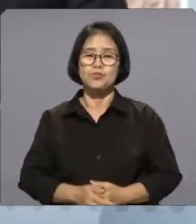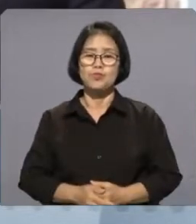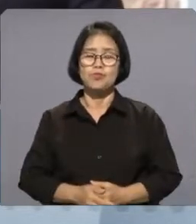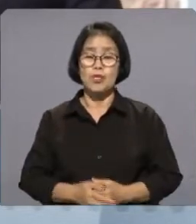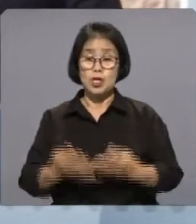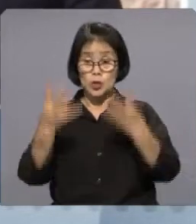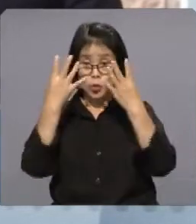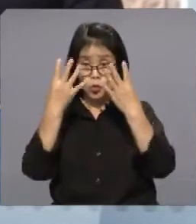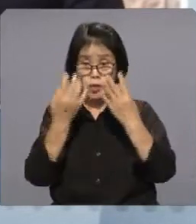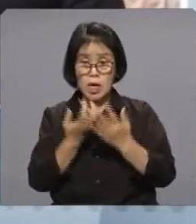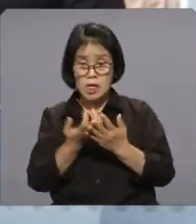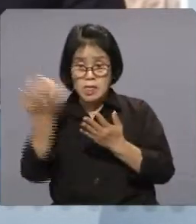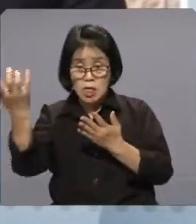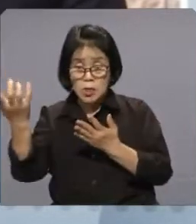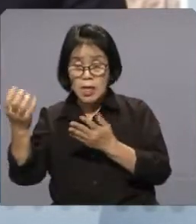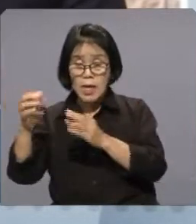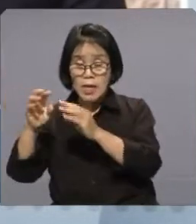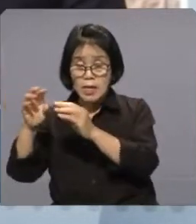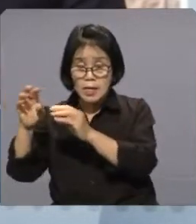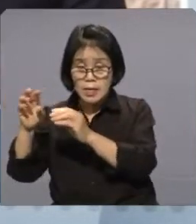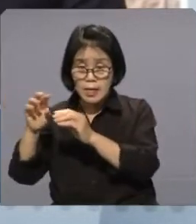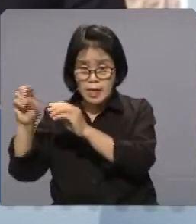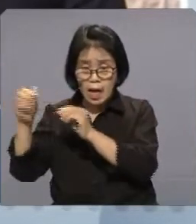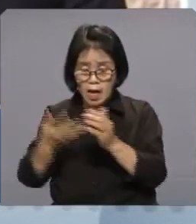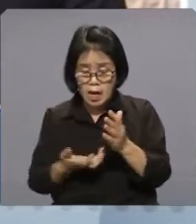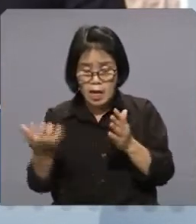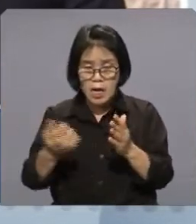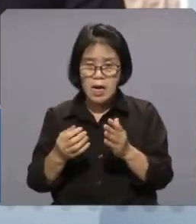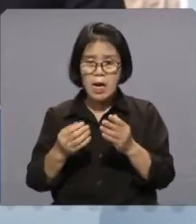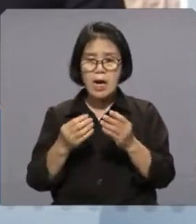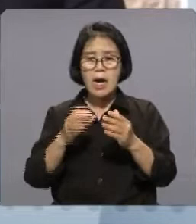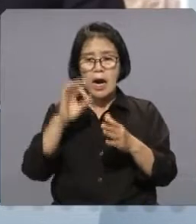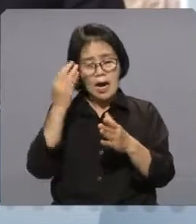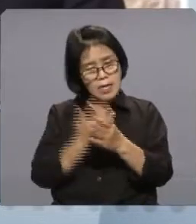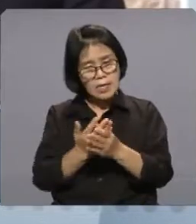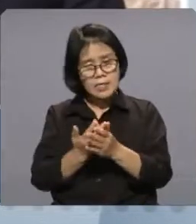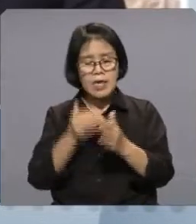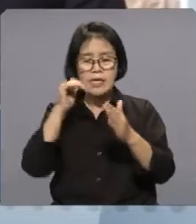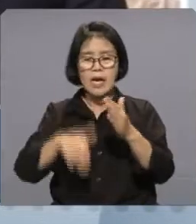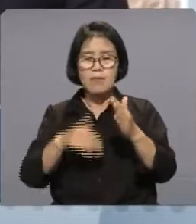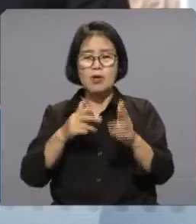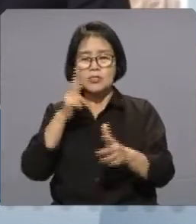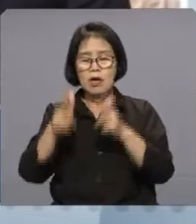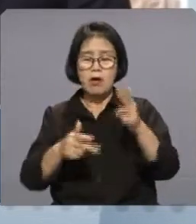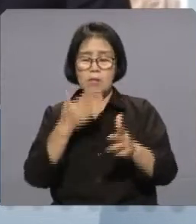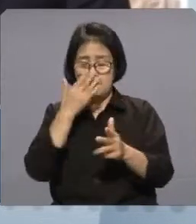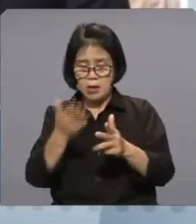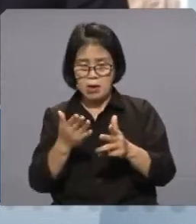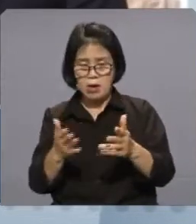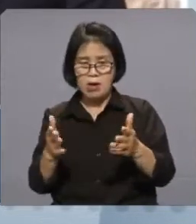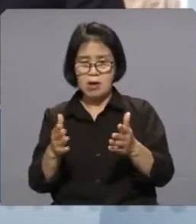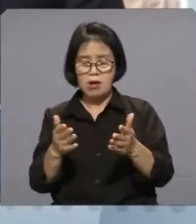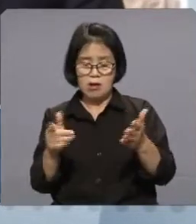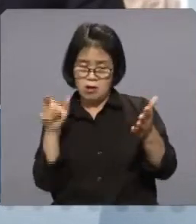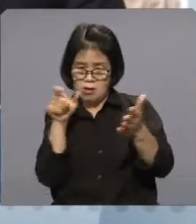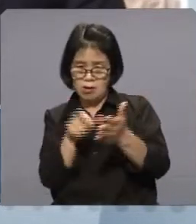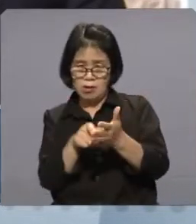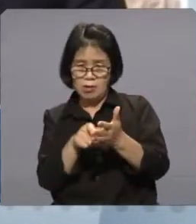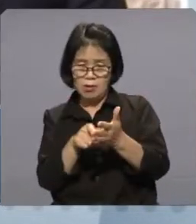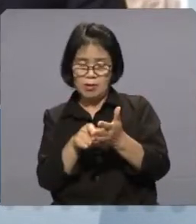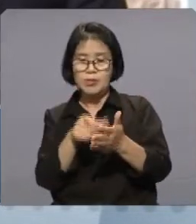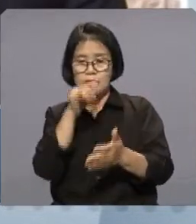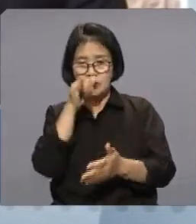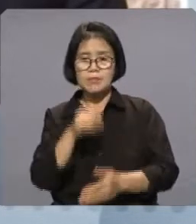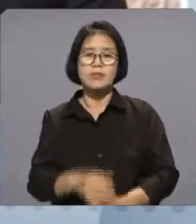이제 교도소가 이전되는 부지에 안양시가 개발 사업을 할 수 있도록 하는 내용이 협약서 안에 들어가 있는